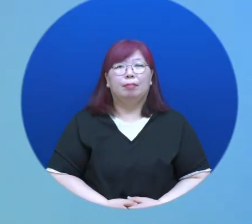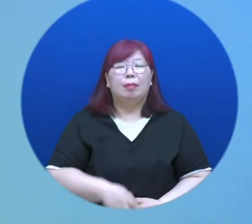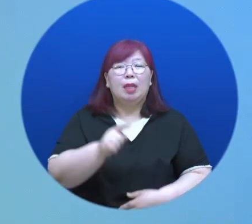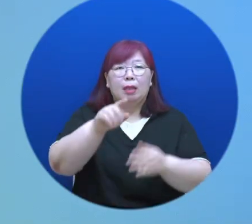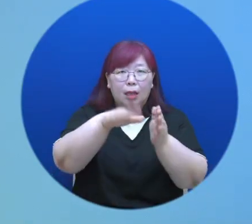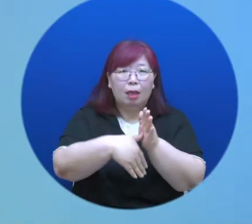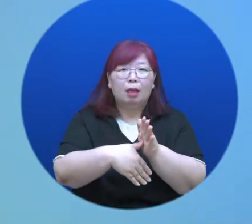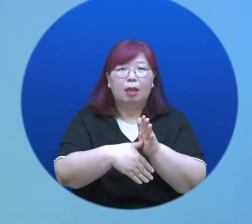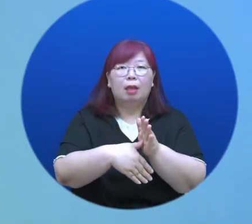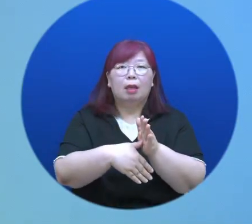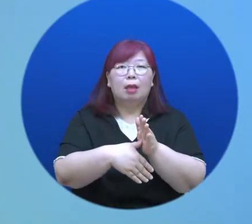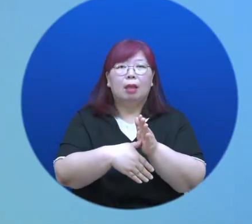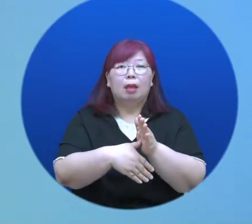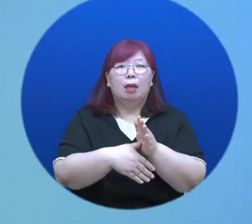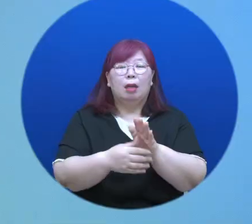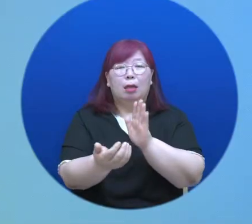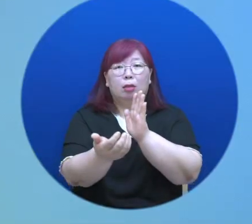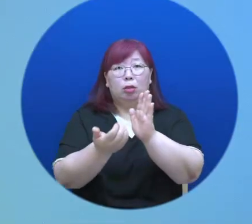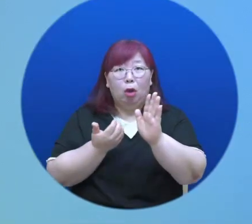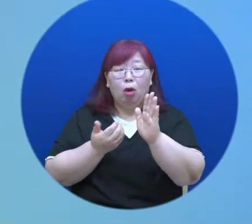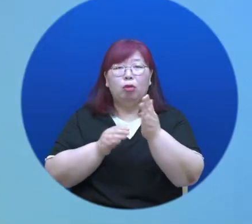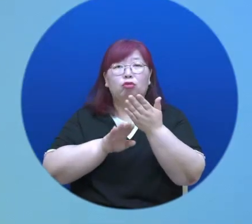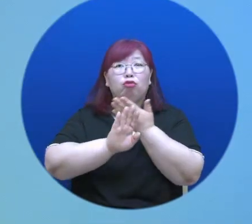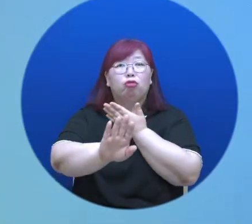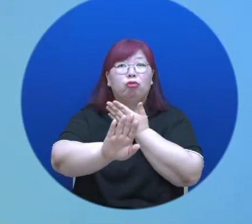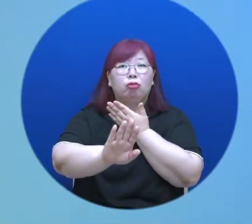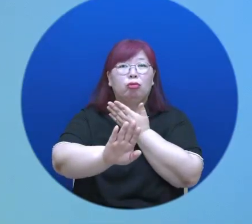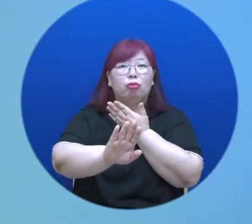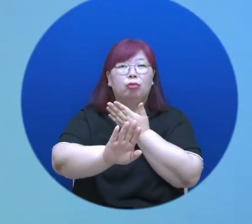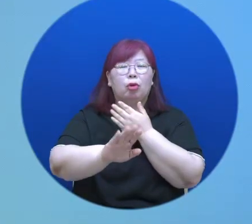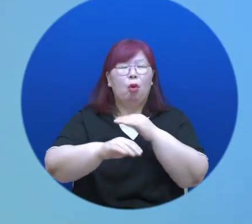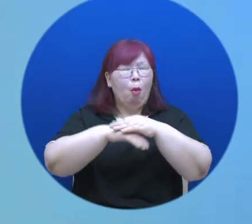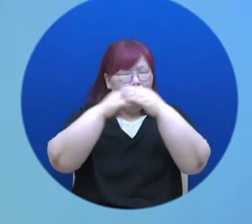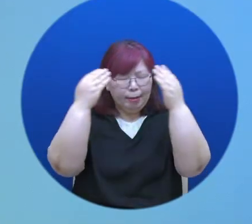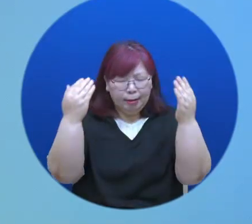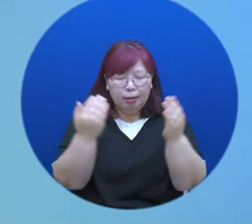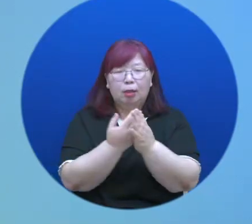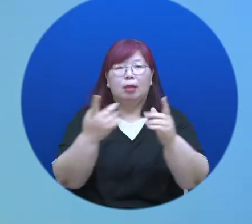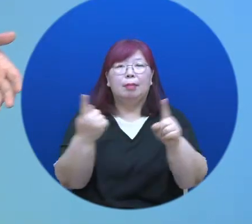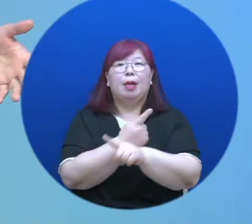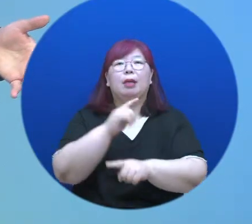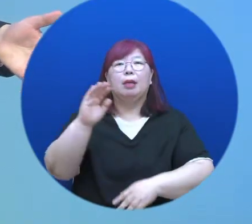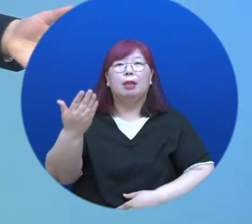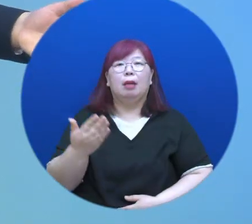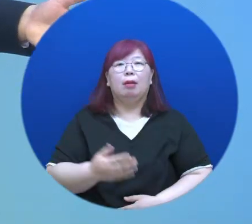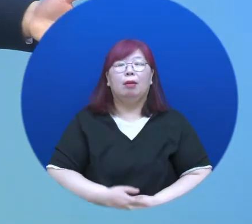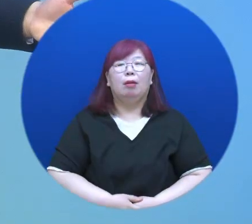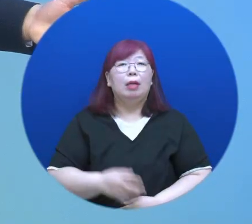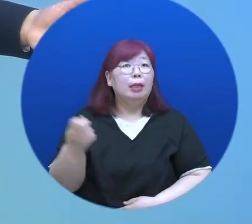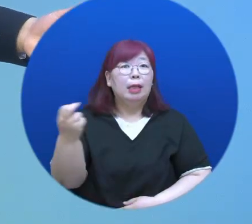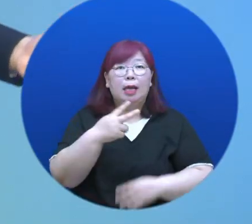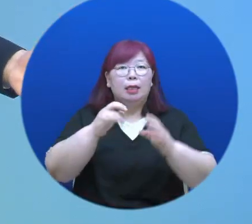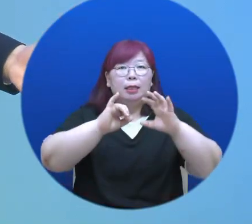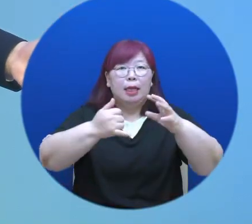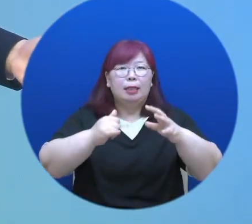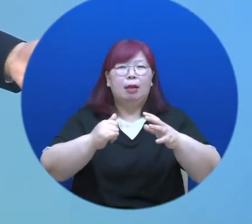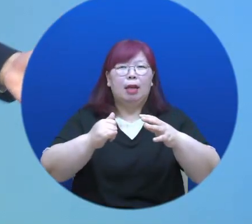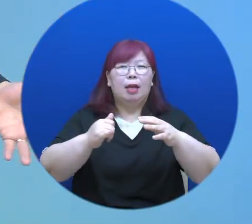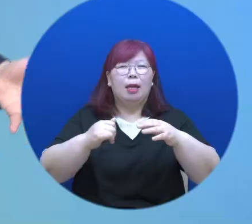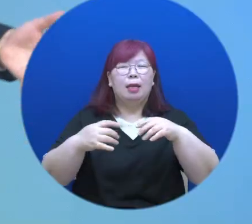그때 전과 후가 완전히 바뀝니다. 다시 세상에 맞설